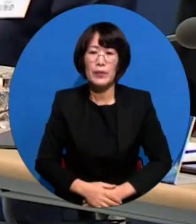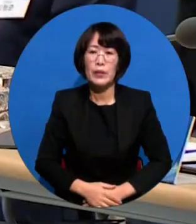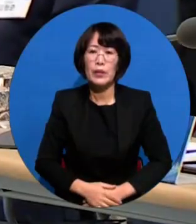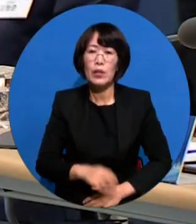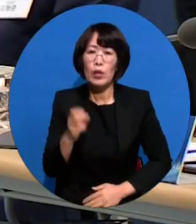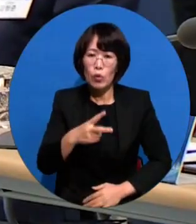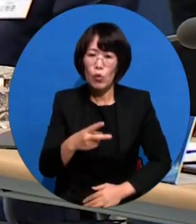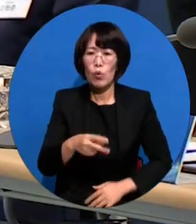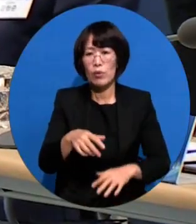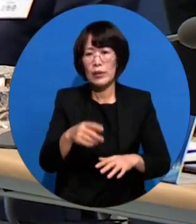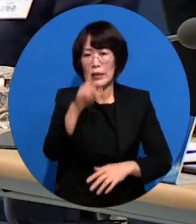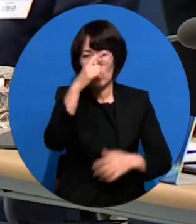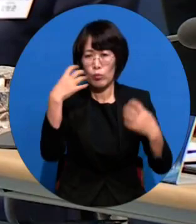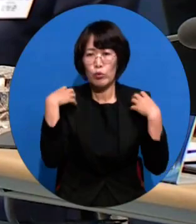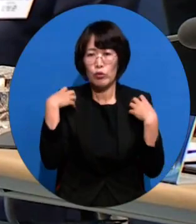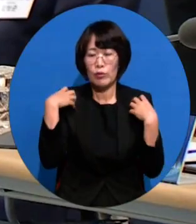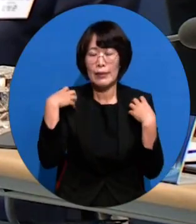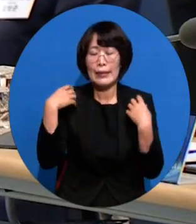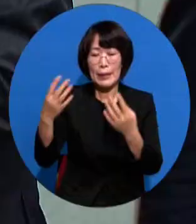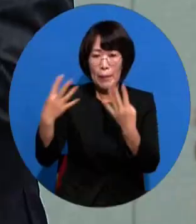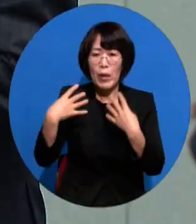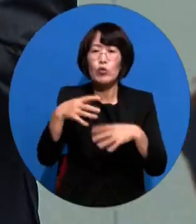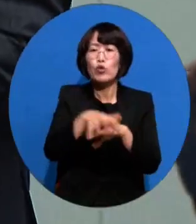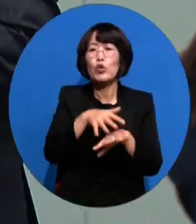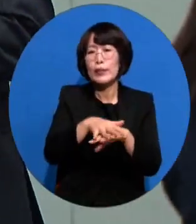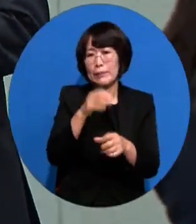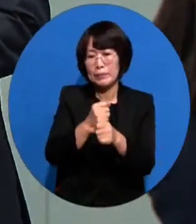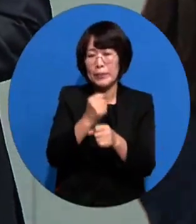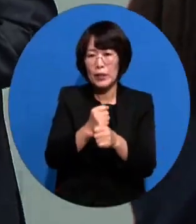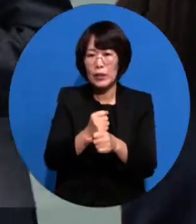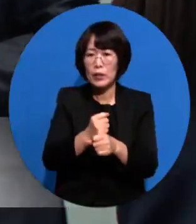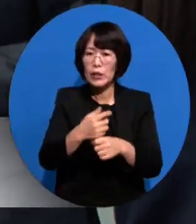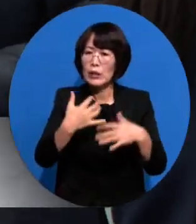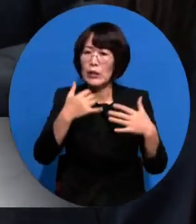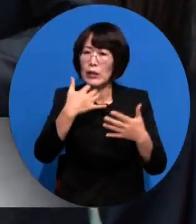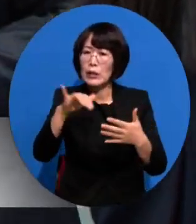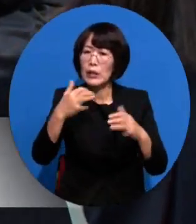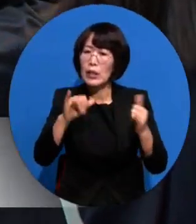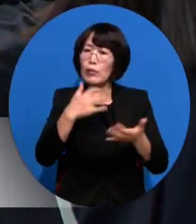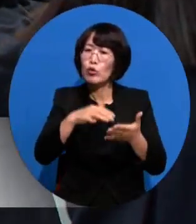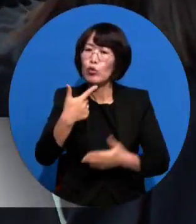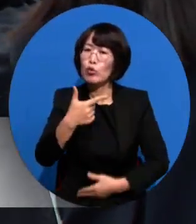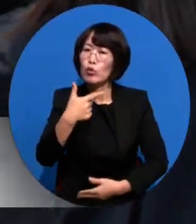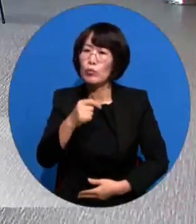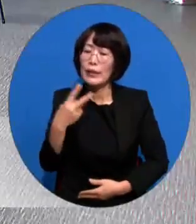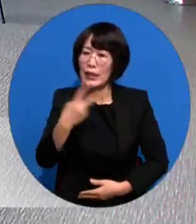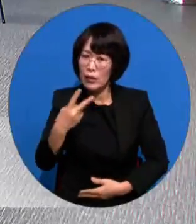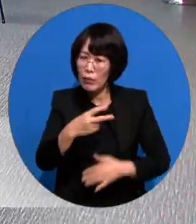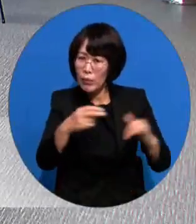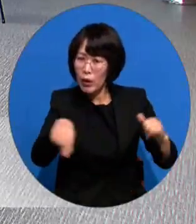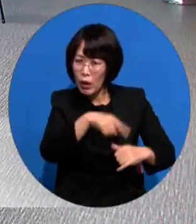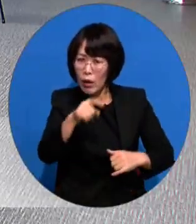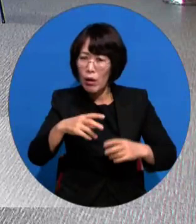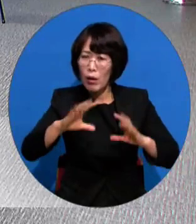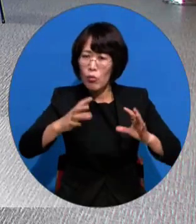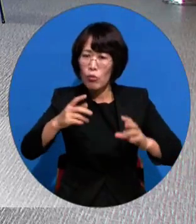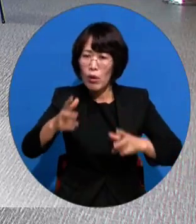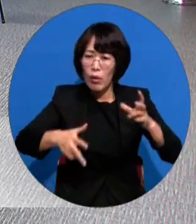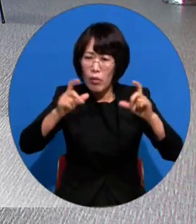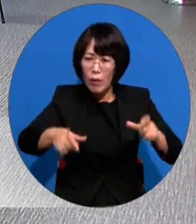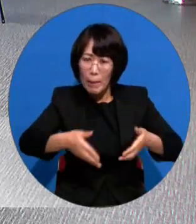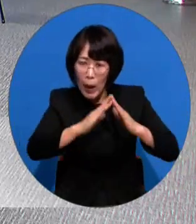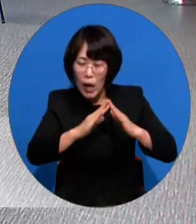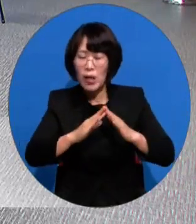위해 범정부 추진 지원단도 구성됩니다. 인구 6만 2천 명인 고흥에 국가산단이 들어선다는 데 대해